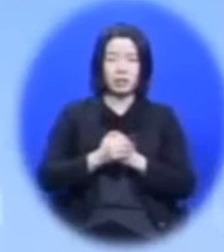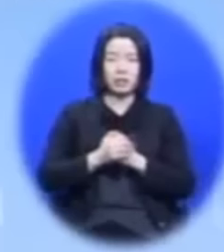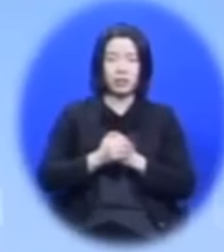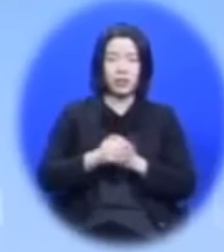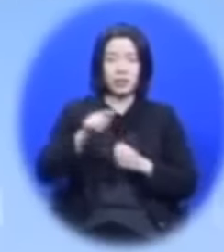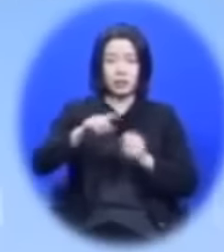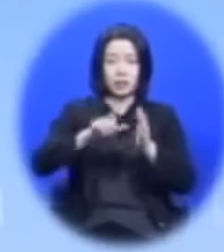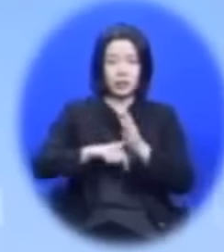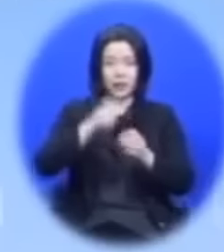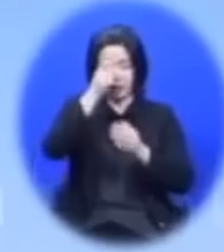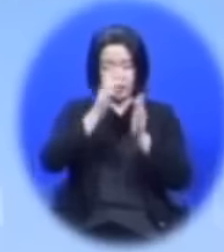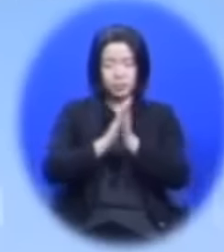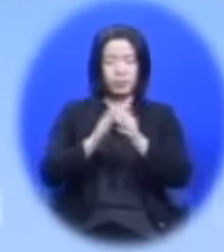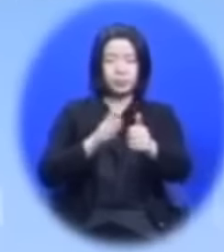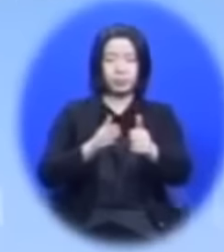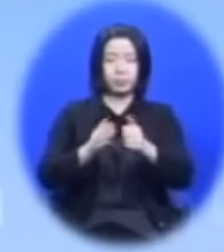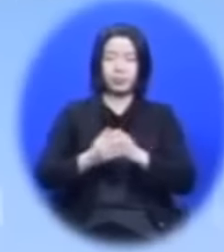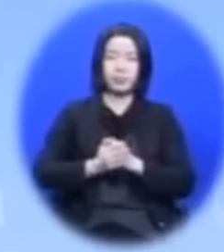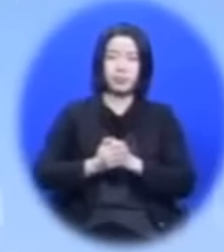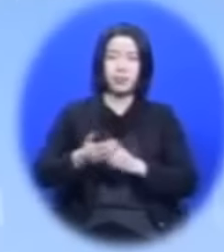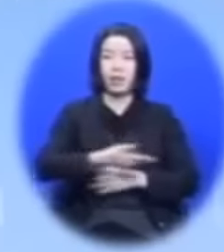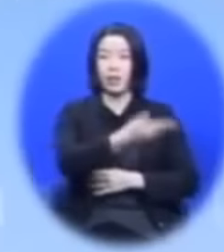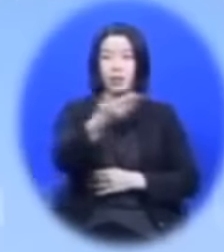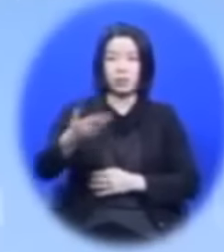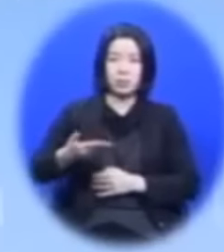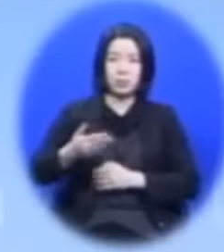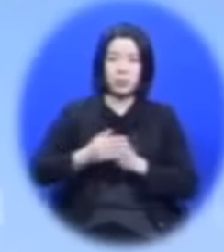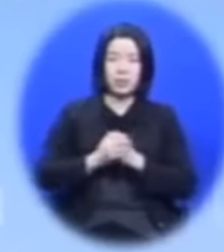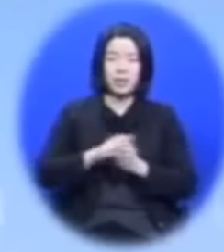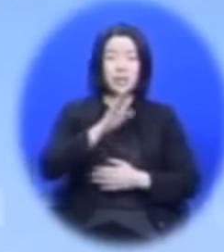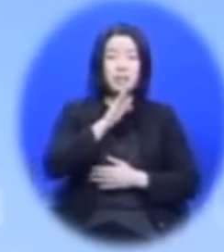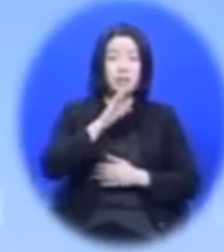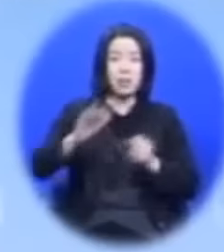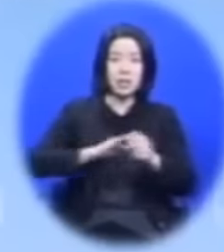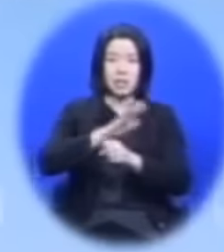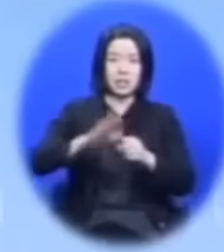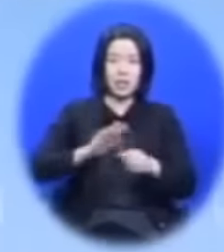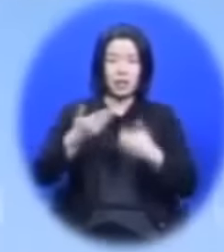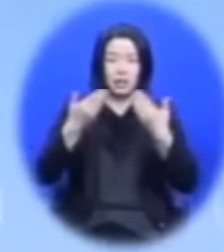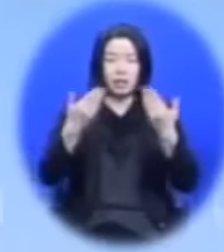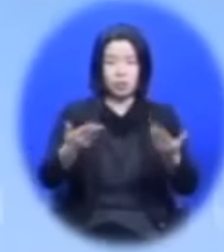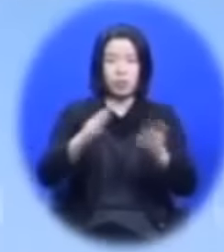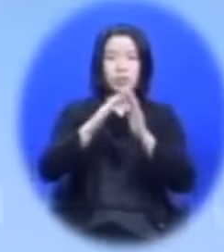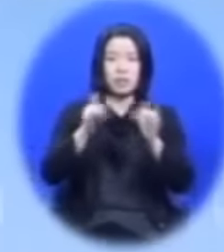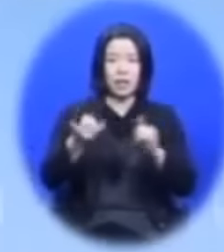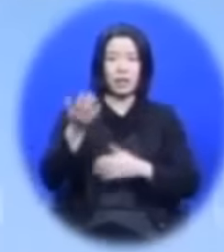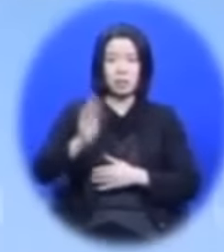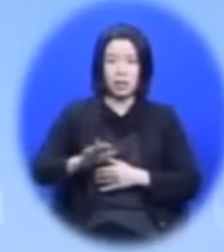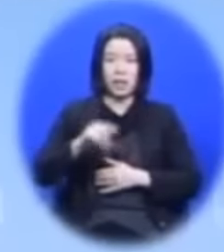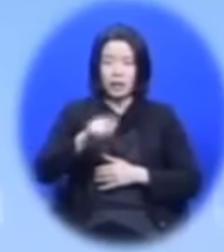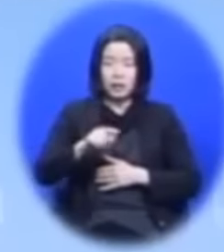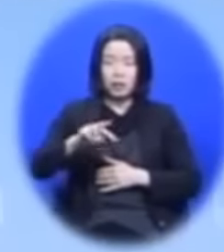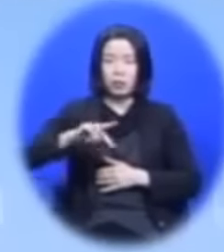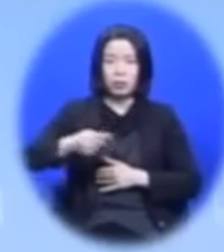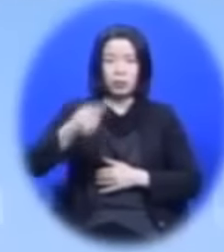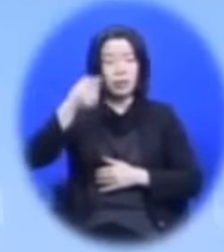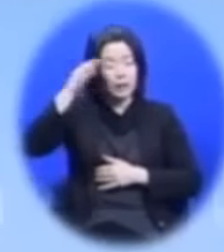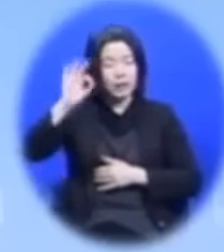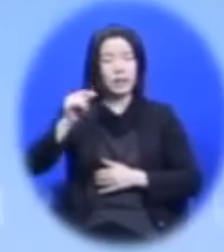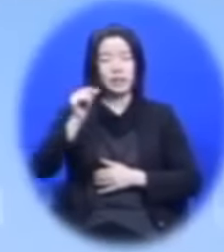이 시간 우리 기도합시다. 여러분, 정말 사랑해 줘야 될 사람인데 그것도 깨닫지